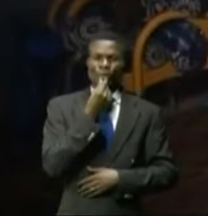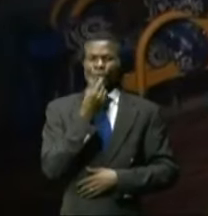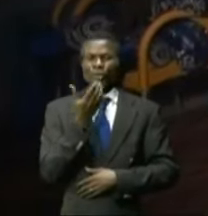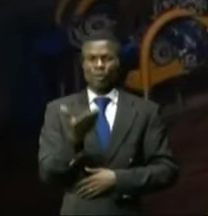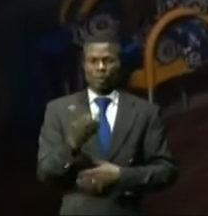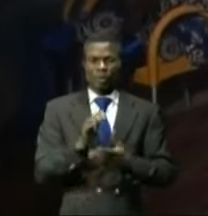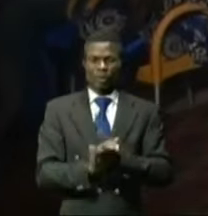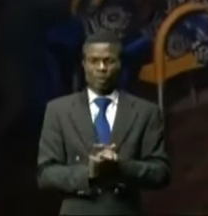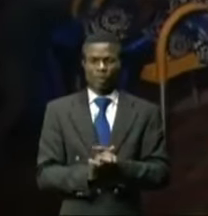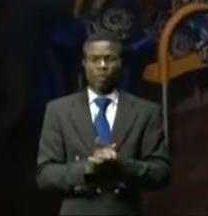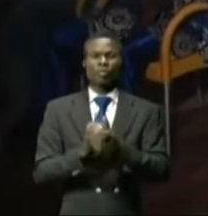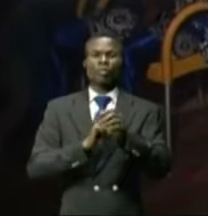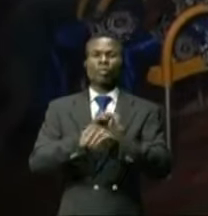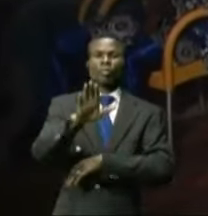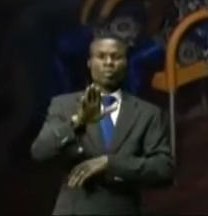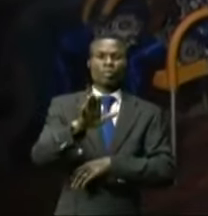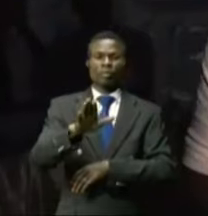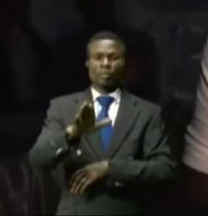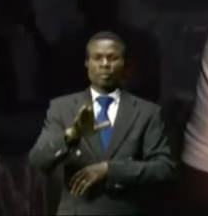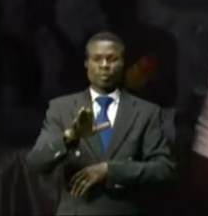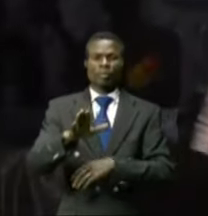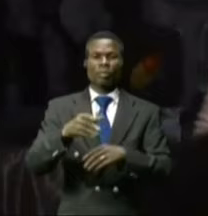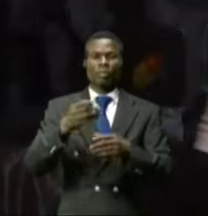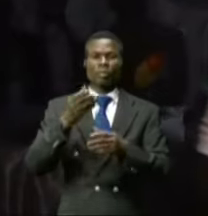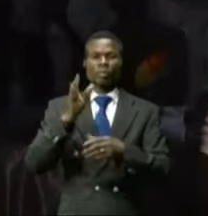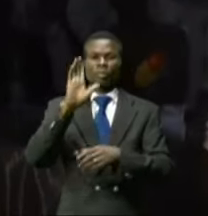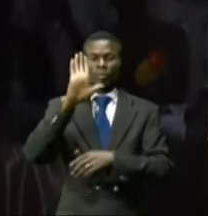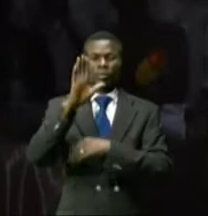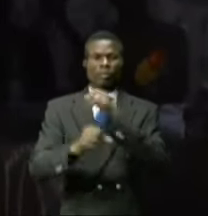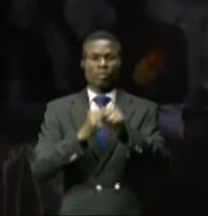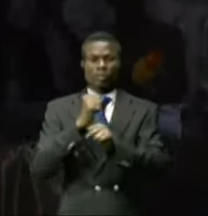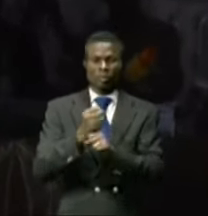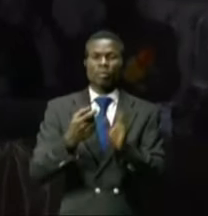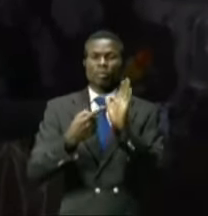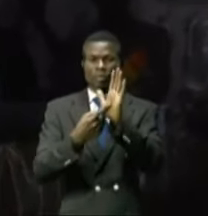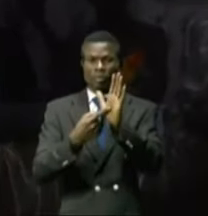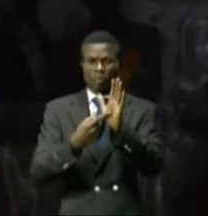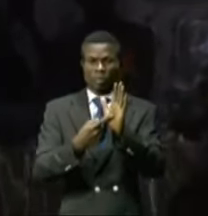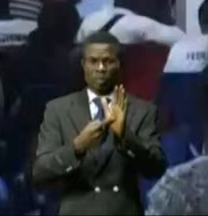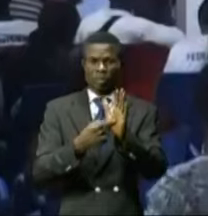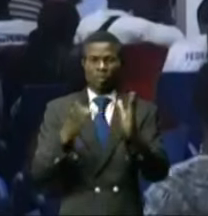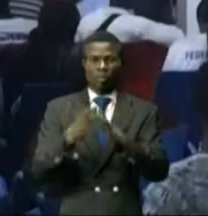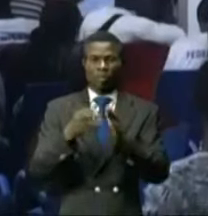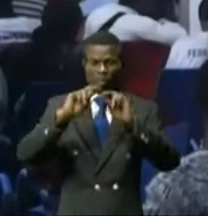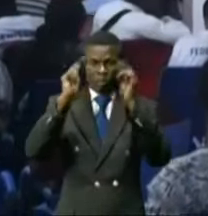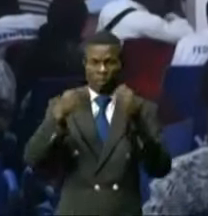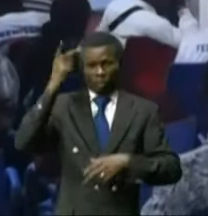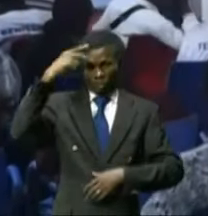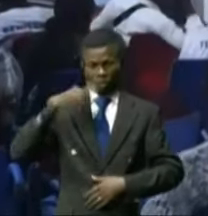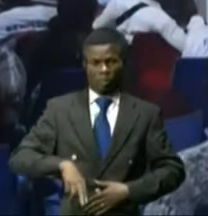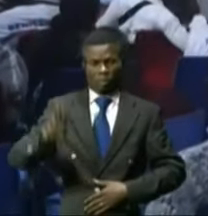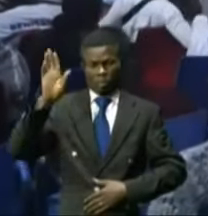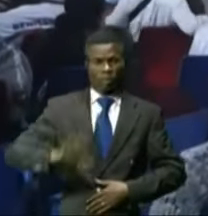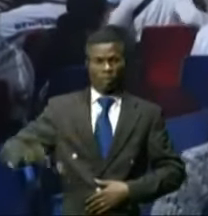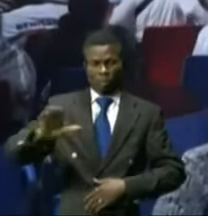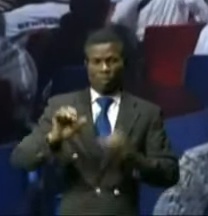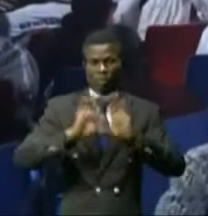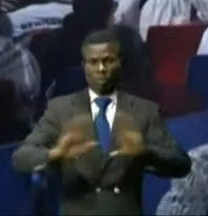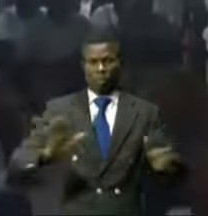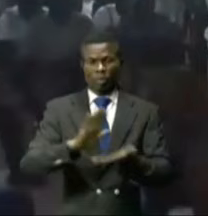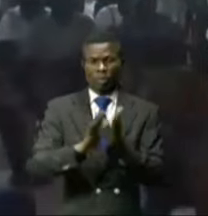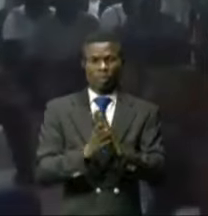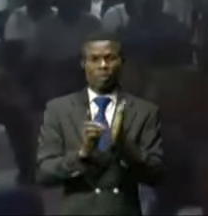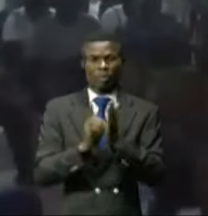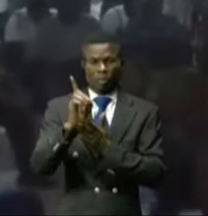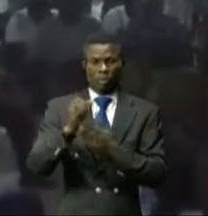qui a travaillé pendant ces 5 premières années. Il a montré qu'avec l'IDPS, ce pays peut se développer.